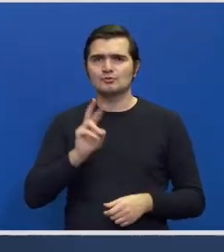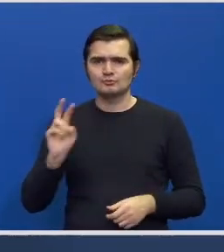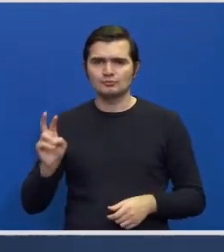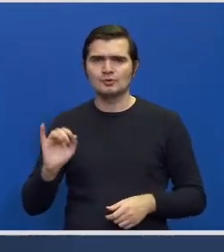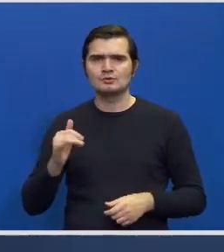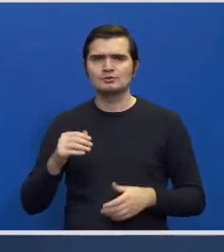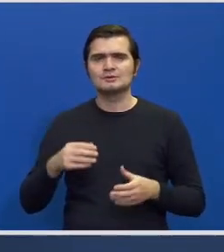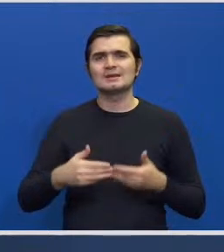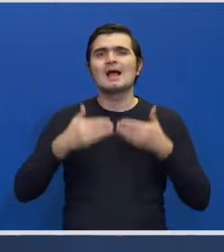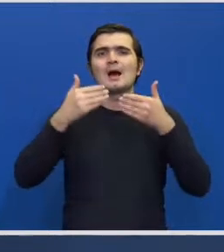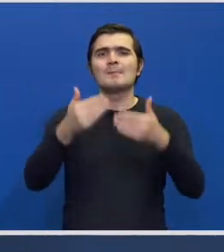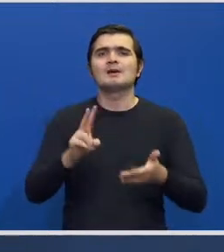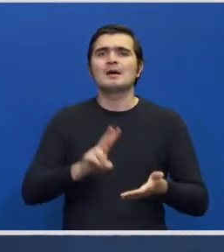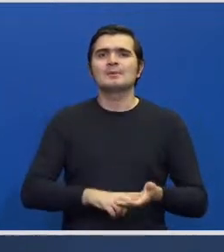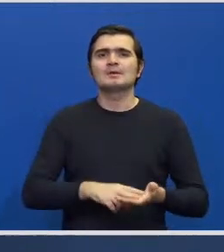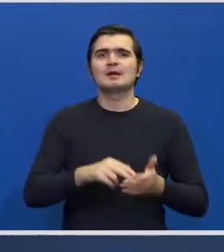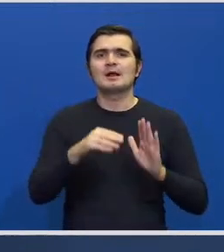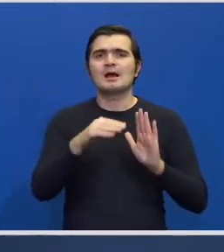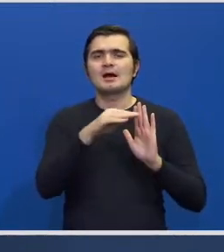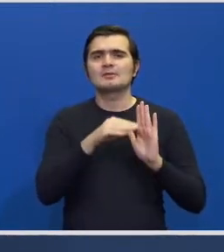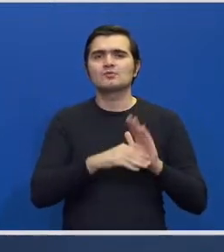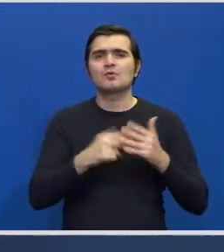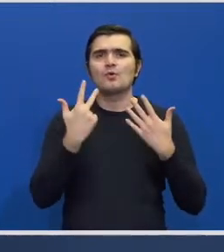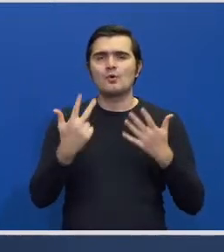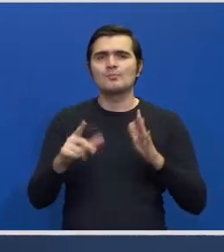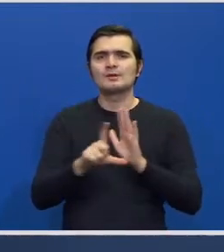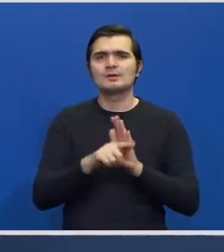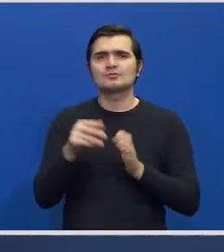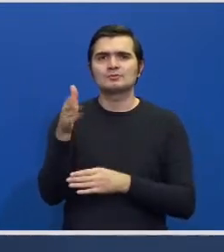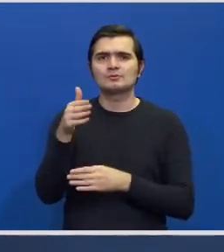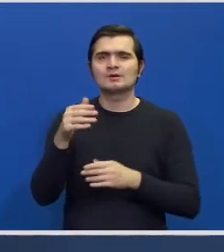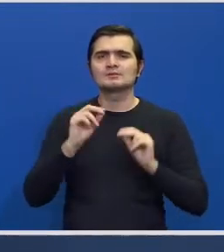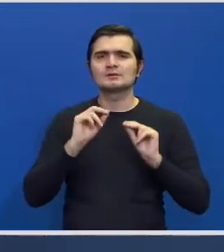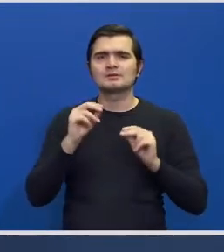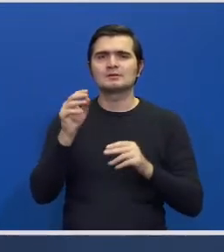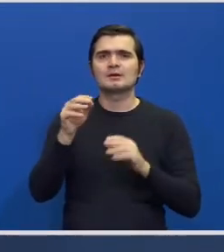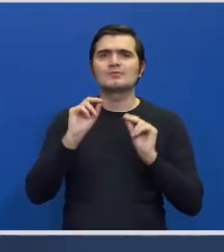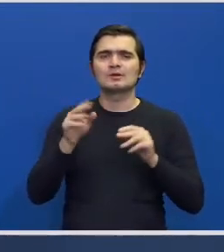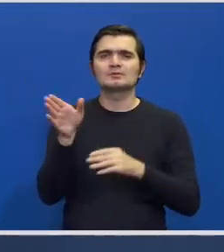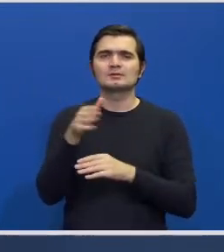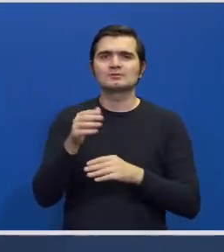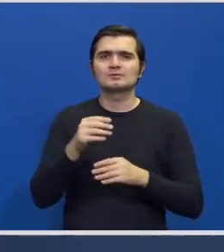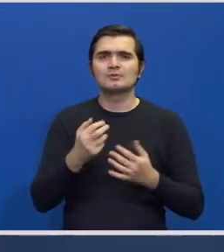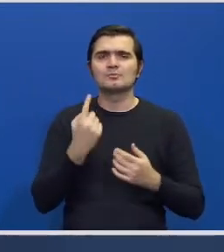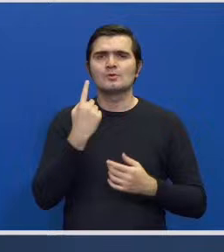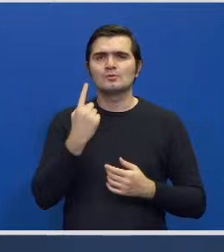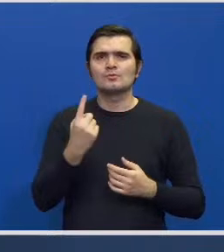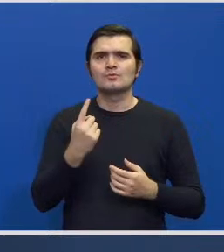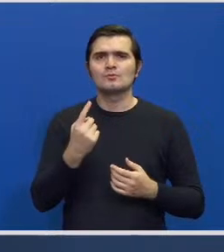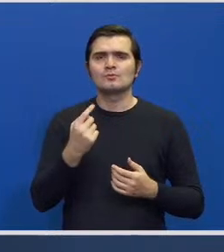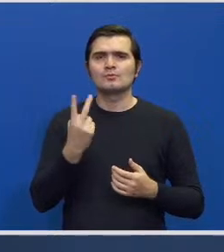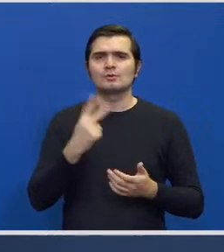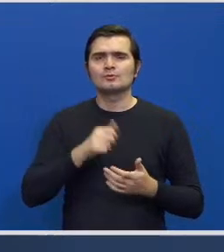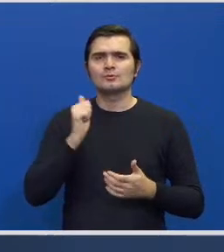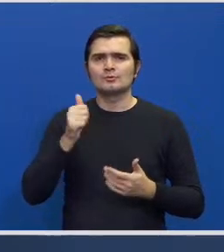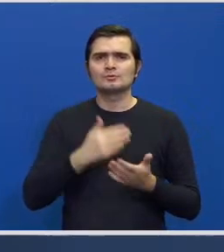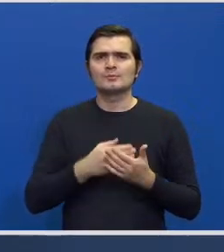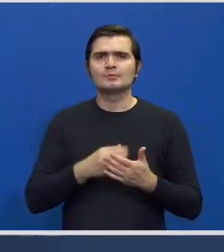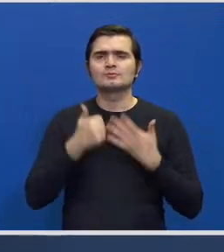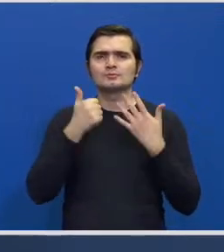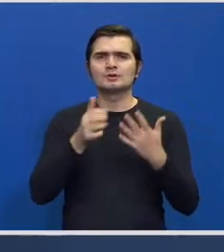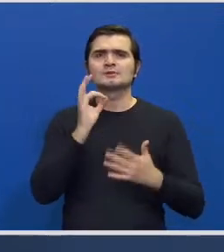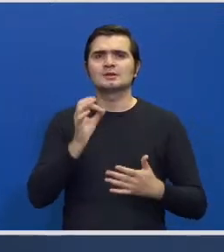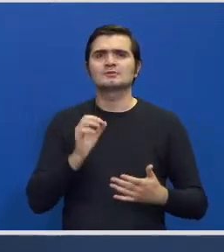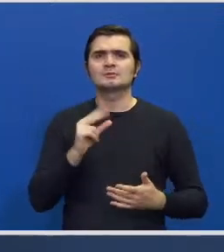în luna decembrie 2022. Prorogarea aplicării articolului 8 din Legea Educației Naționale numărul 1/2011 cu modificările și completările